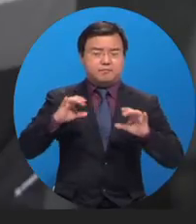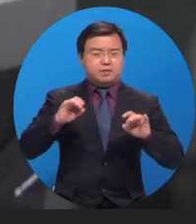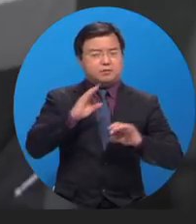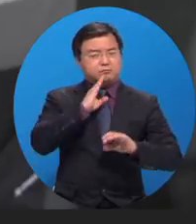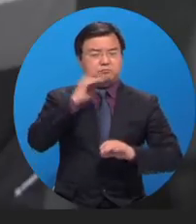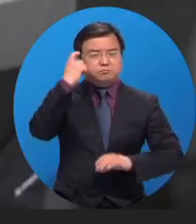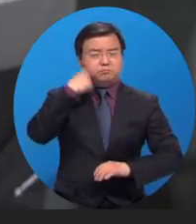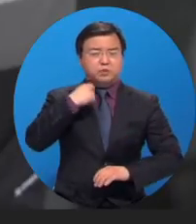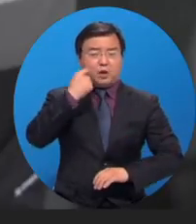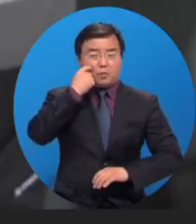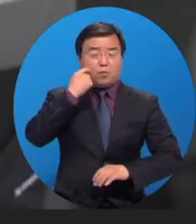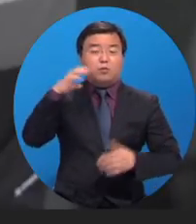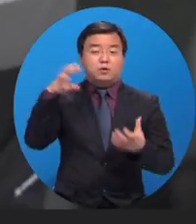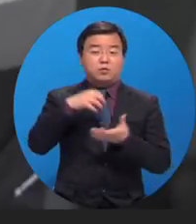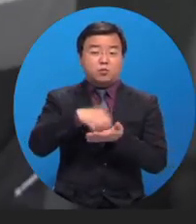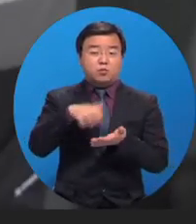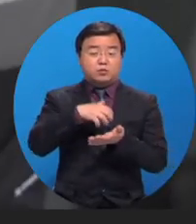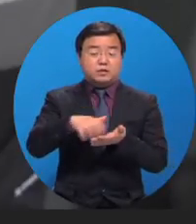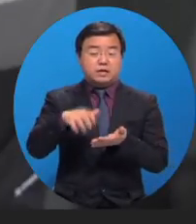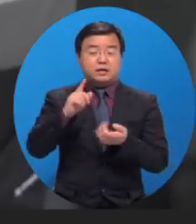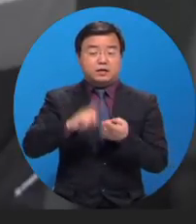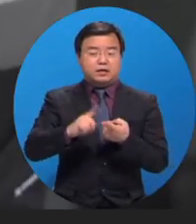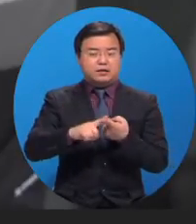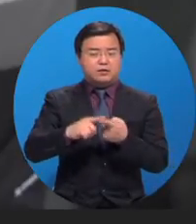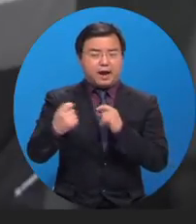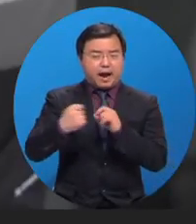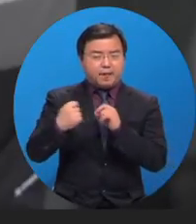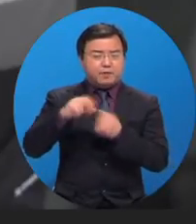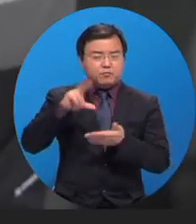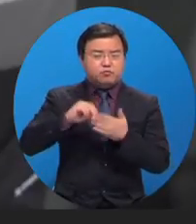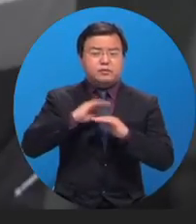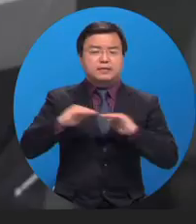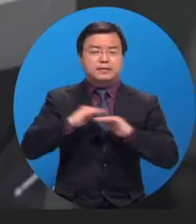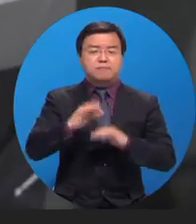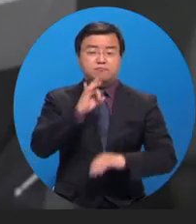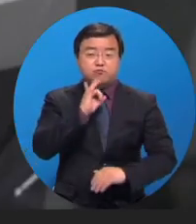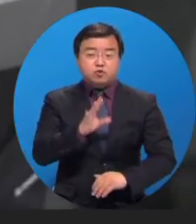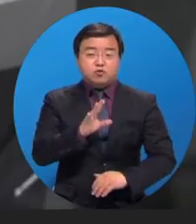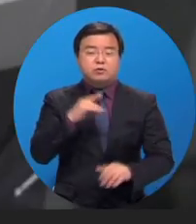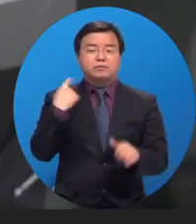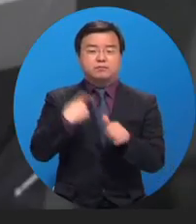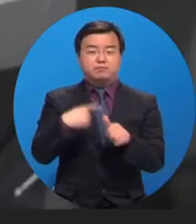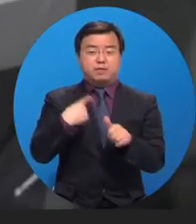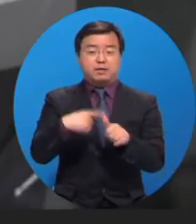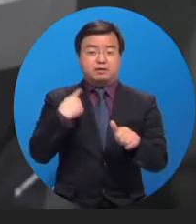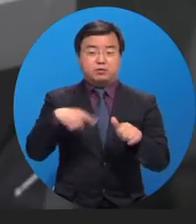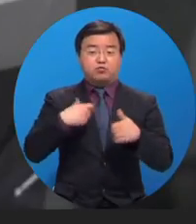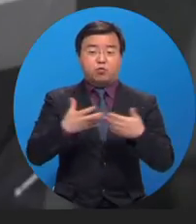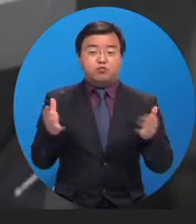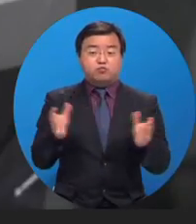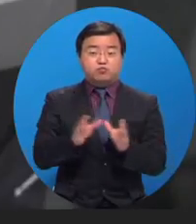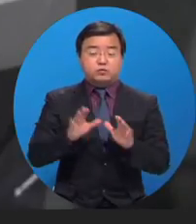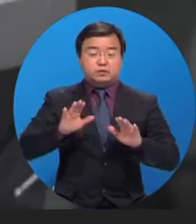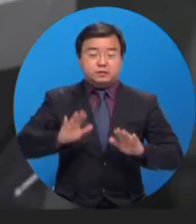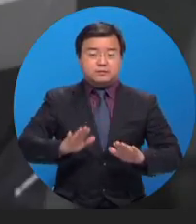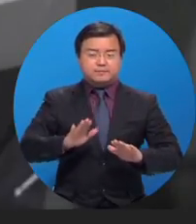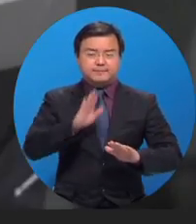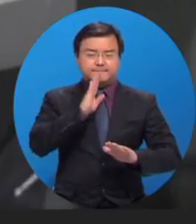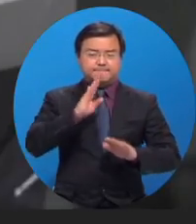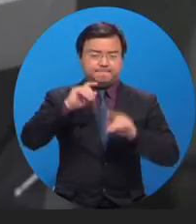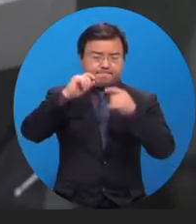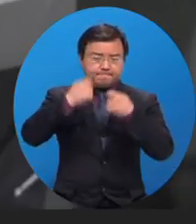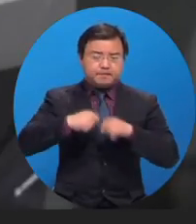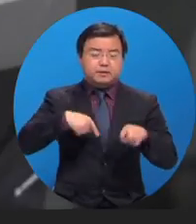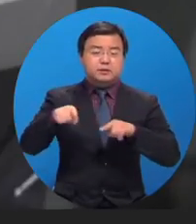불 만 끓여 한다는 비판을 받아온 교육부 꼼꼼하고 실효성 있는 정책 으로